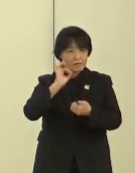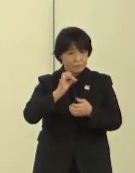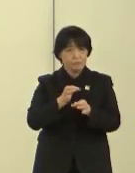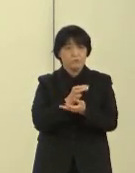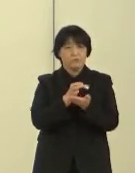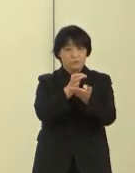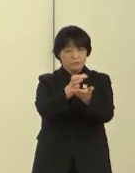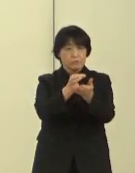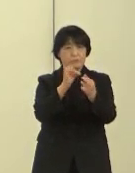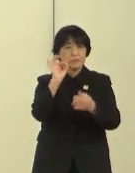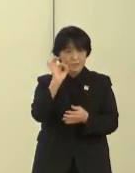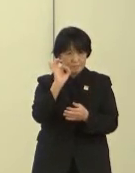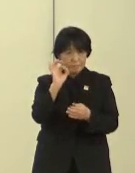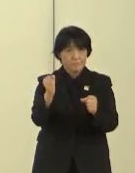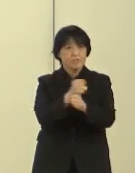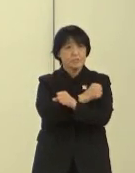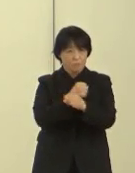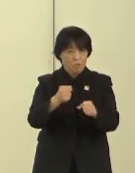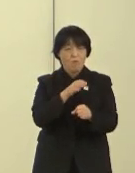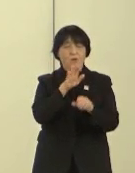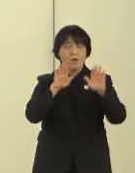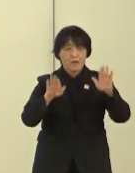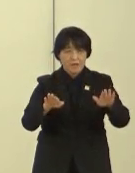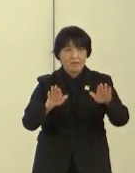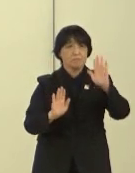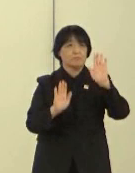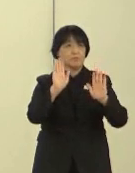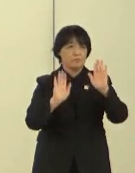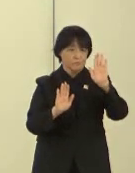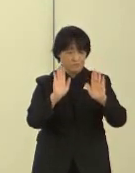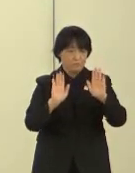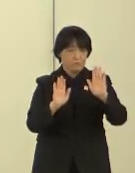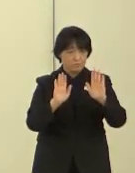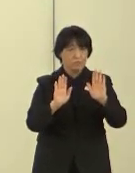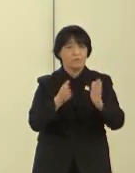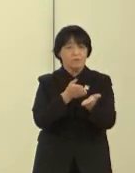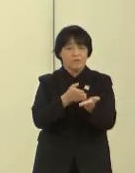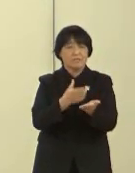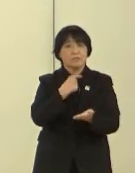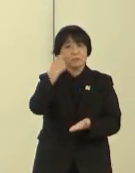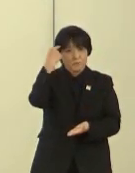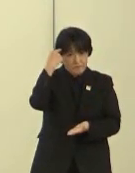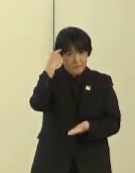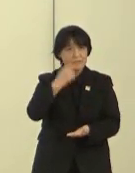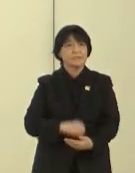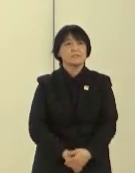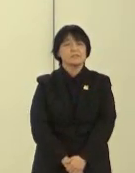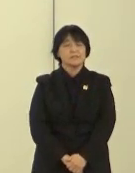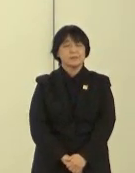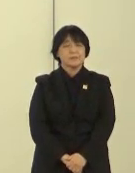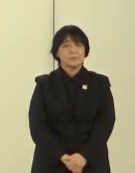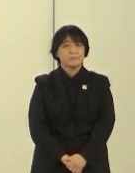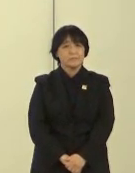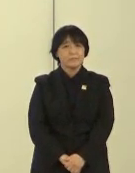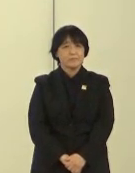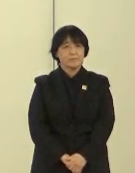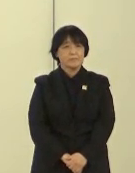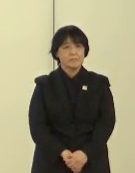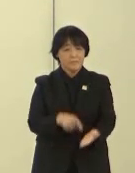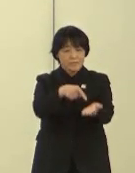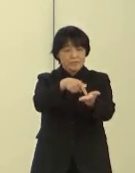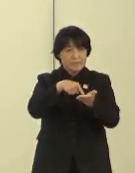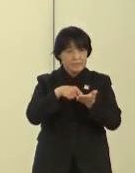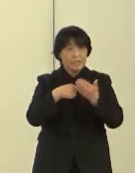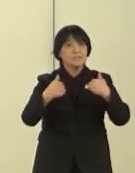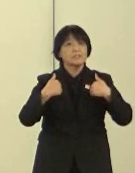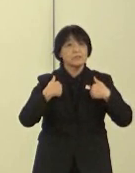について現状の状況お話をさせていただきたいというふうに思います。 申請に必要